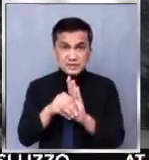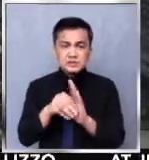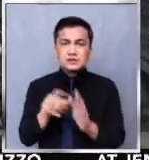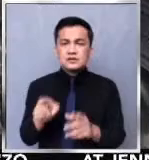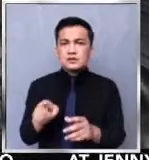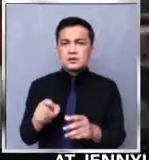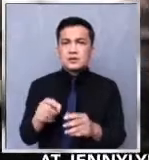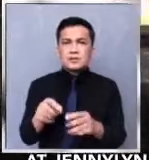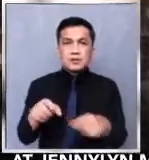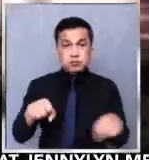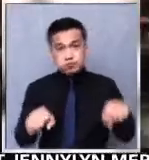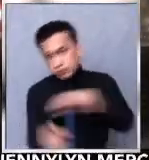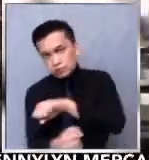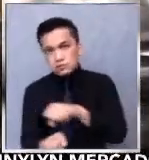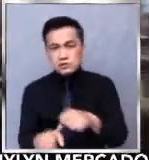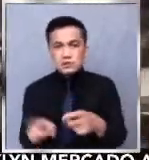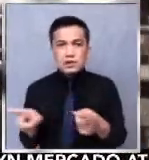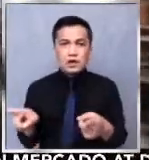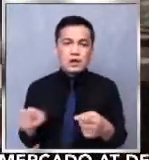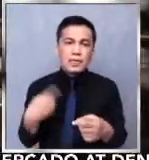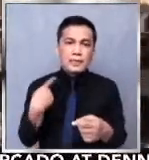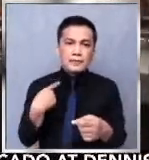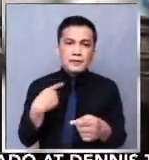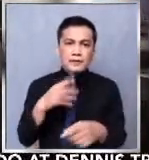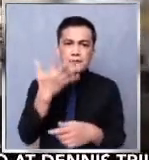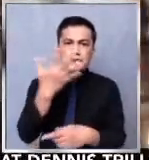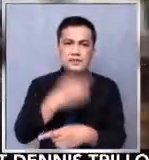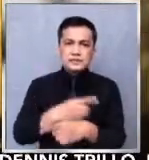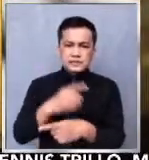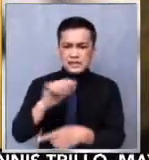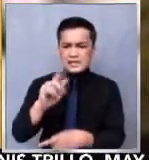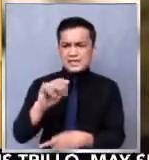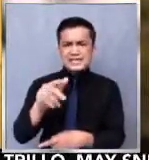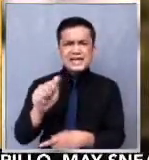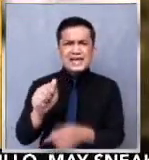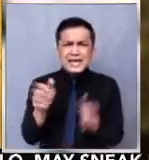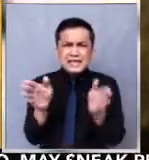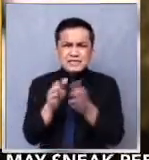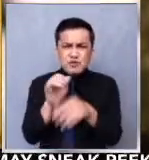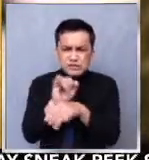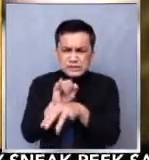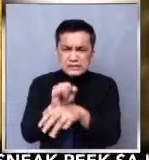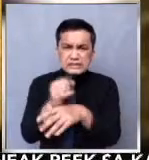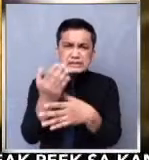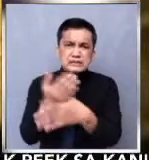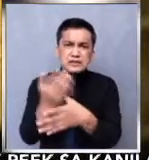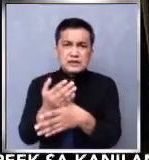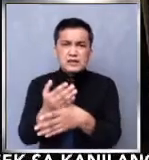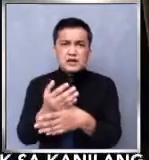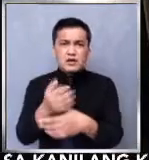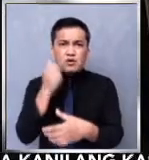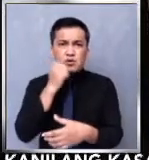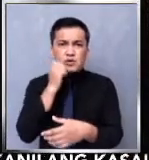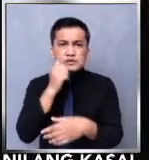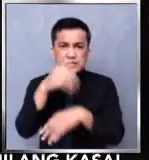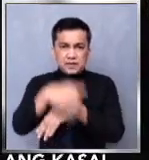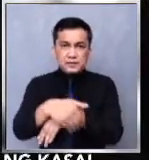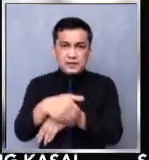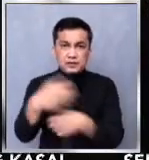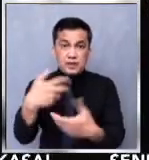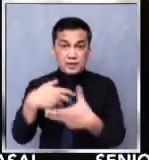ang mga alitangya o yung maliliit na insekto na tila maliliit na sa lagubang. Madalas ay sa gabi raw ito lumilitaw. Sa kuwang